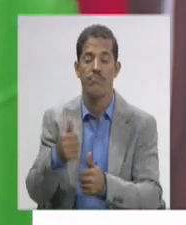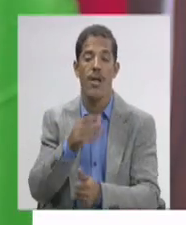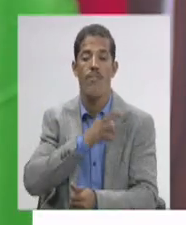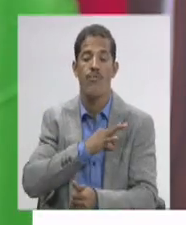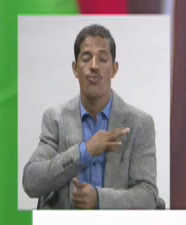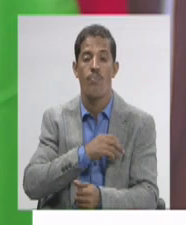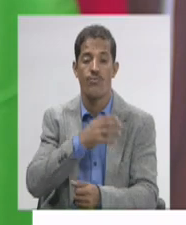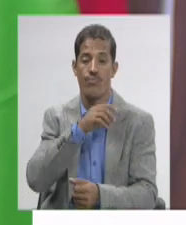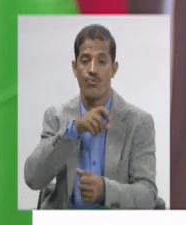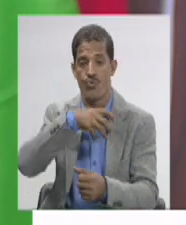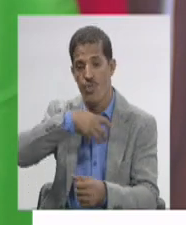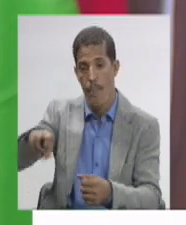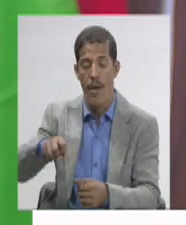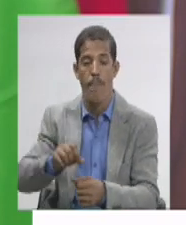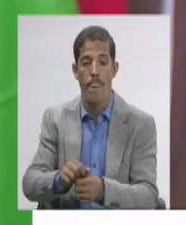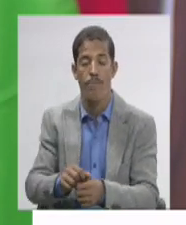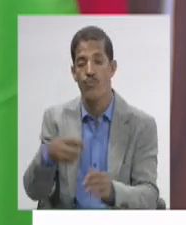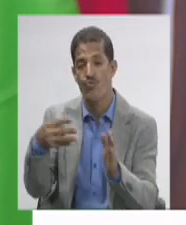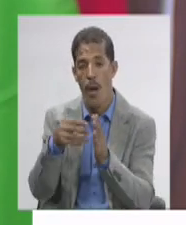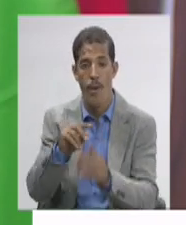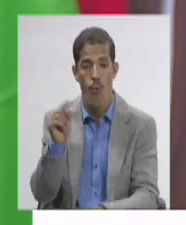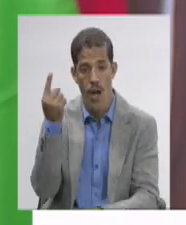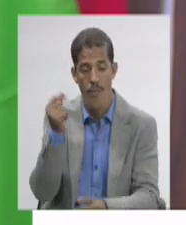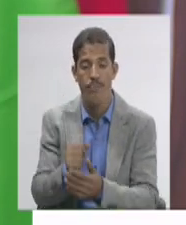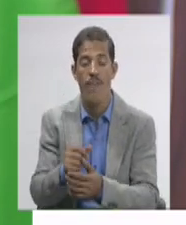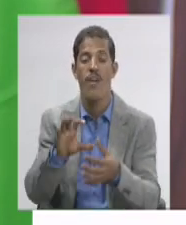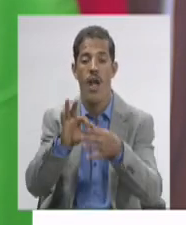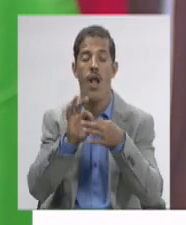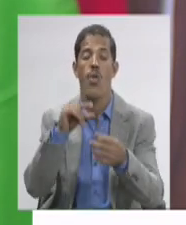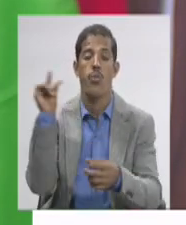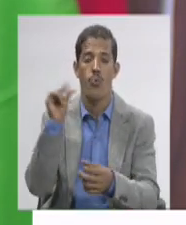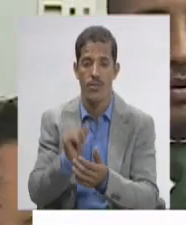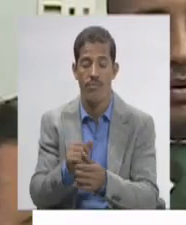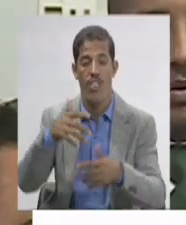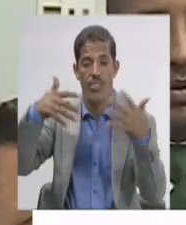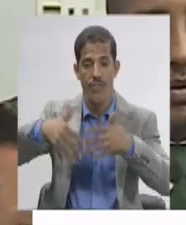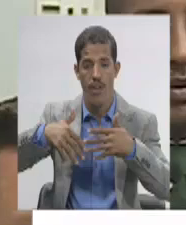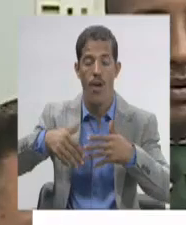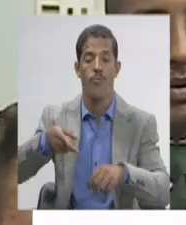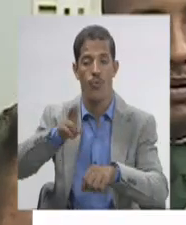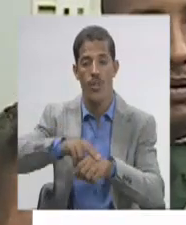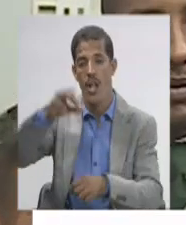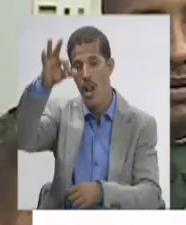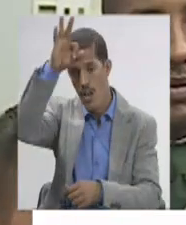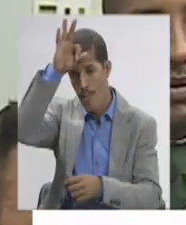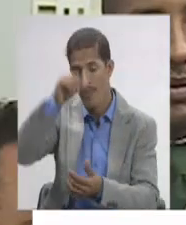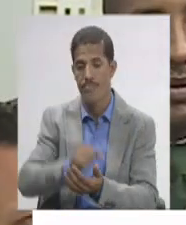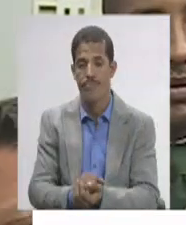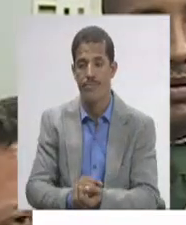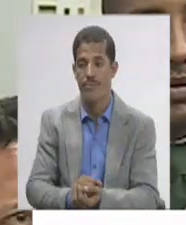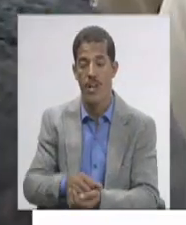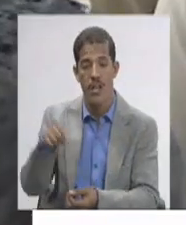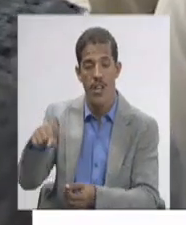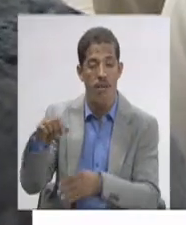ماستر واحد في العلاقات الدوليه الدفاع والامن وبات الطلب على التكوين في هذا